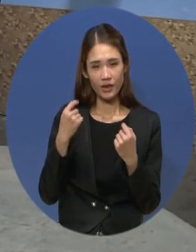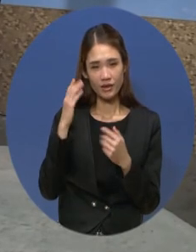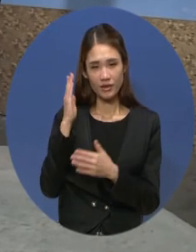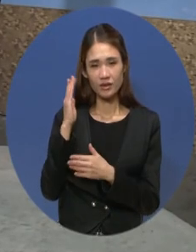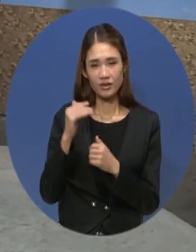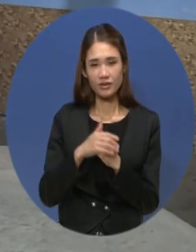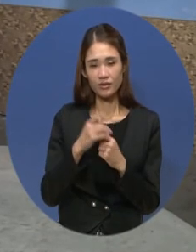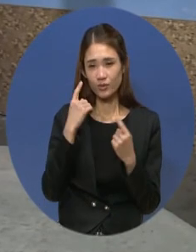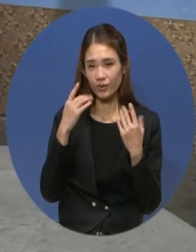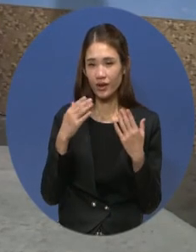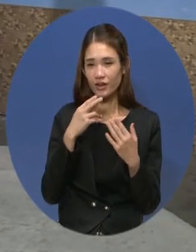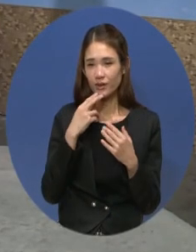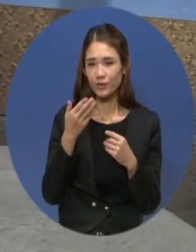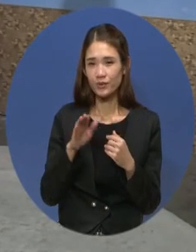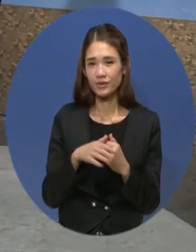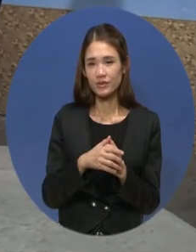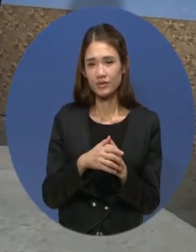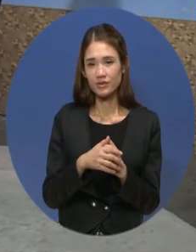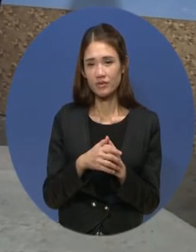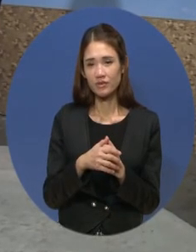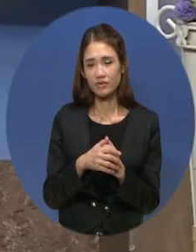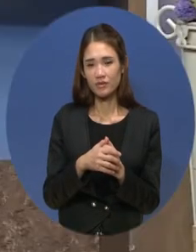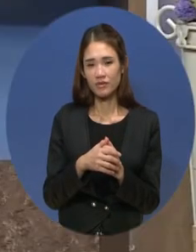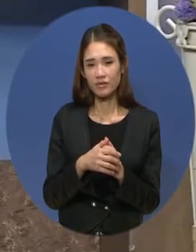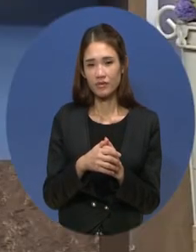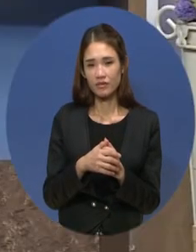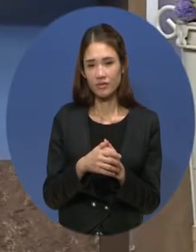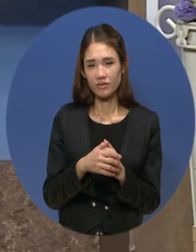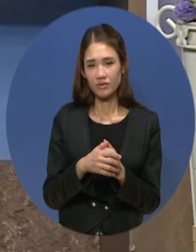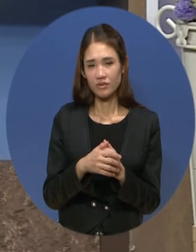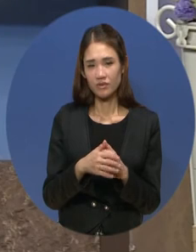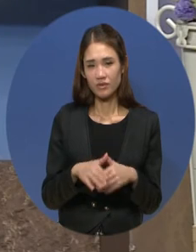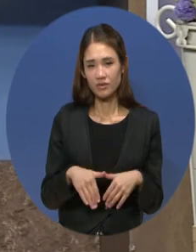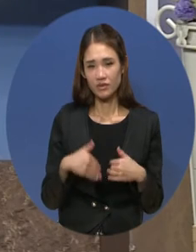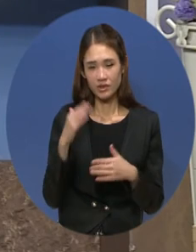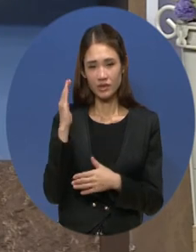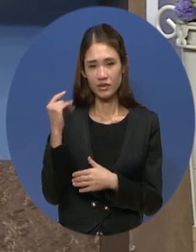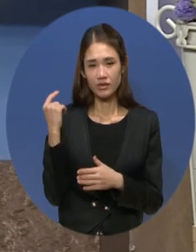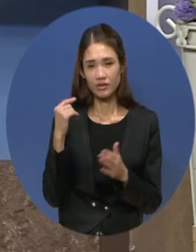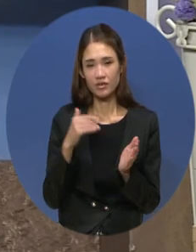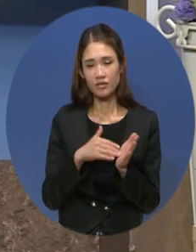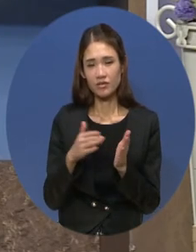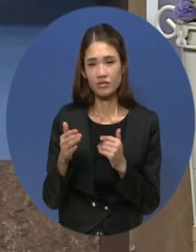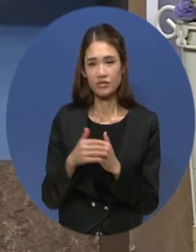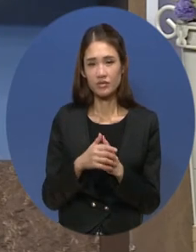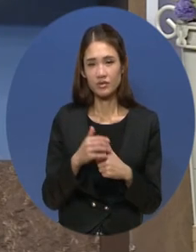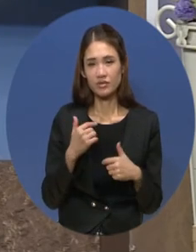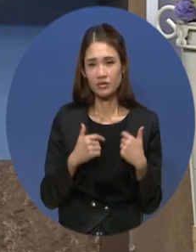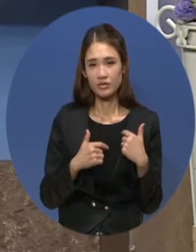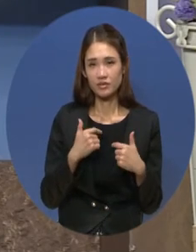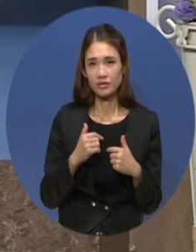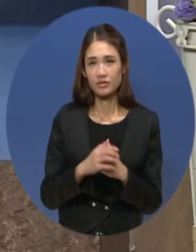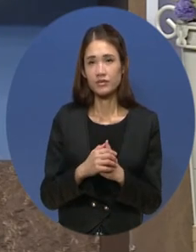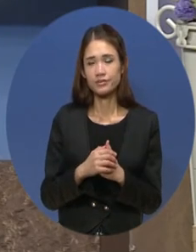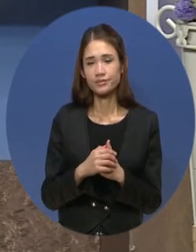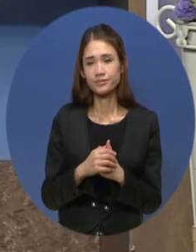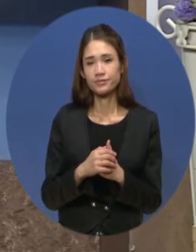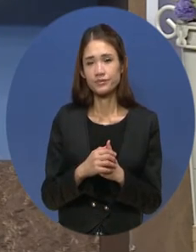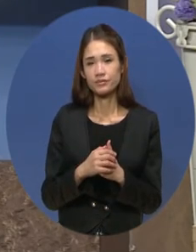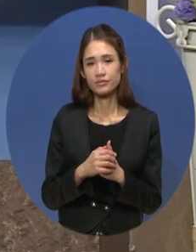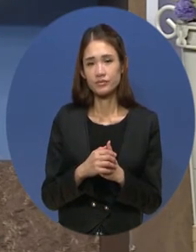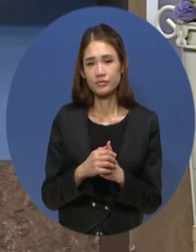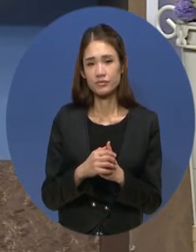아직 아가씨 같은 않지만 4 그래도 굉장히 좀 따뜻한 그런 이야기를 들어주셔서 저도 굉장히 기쁜 데요